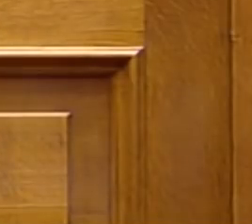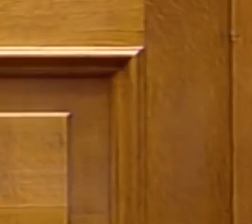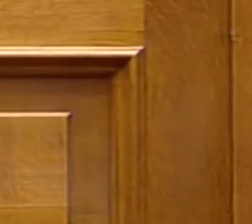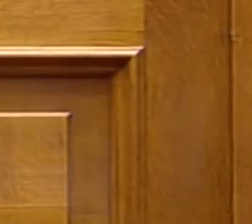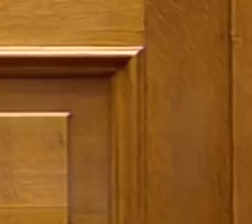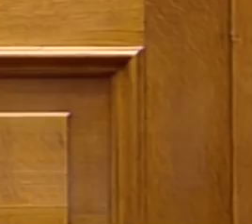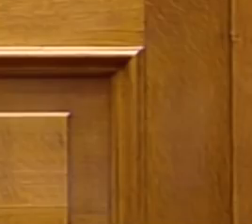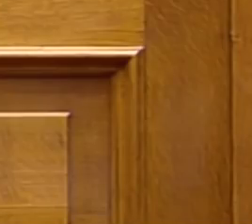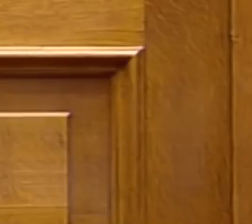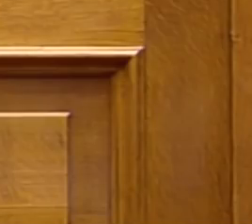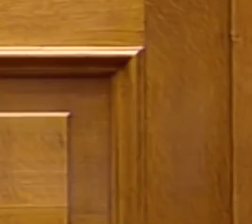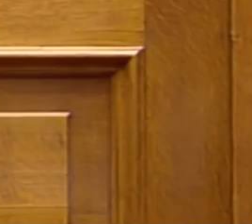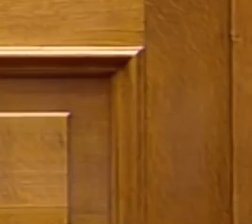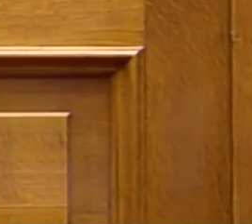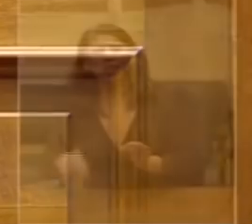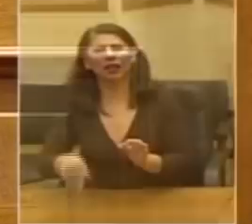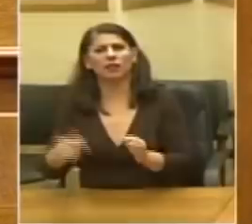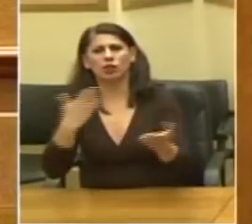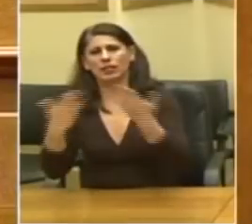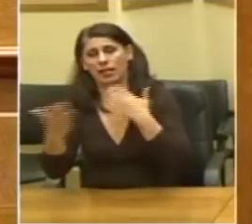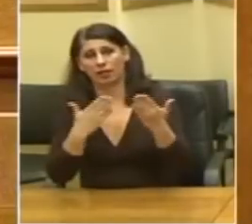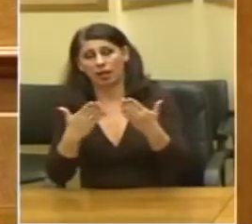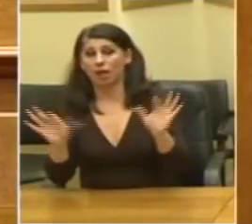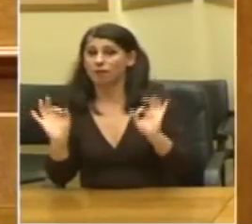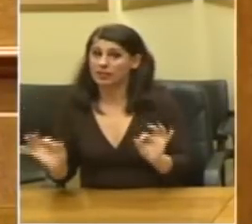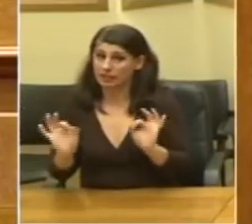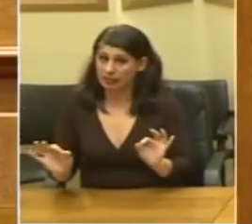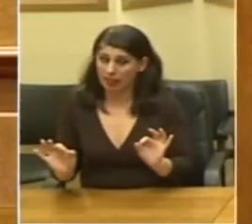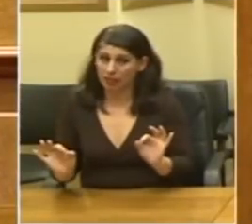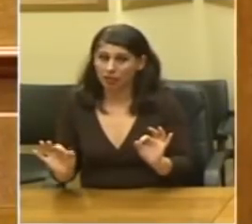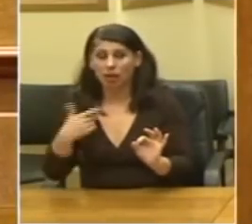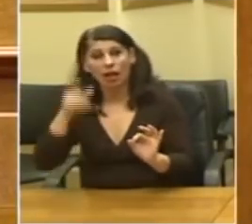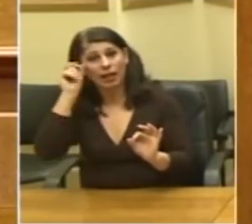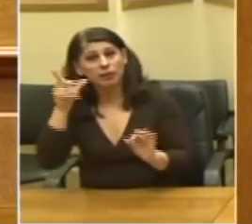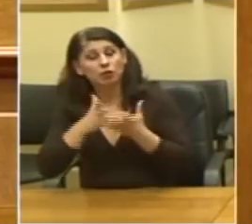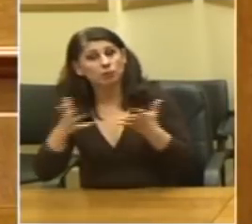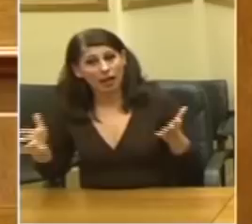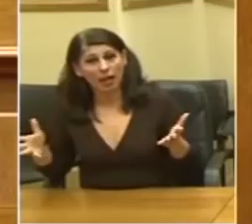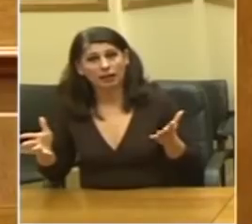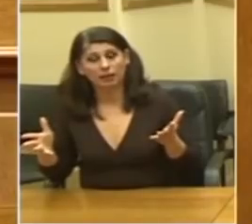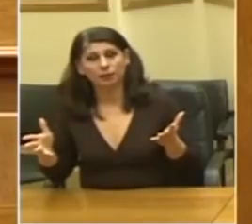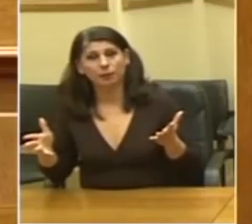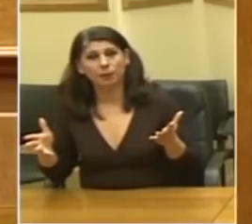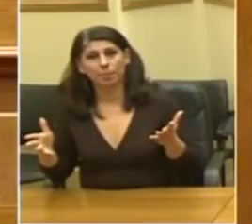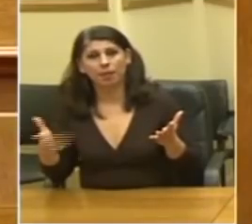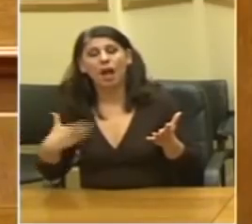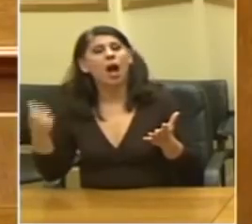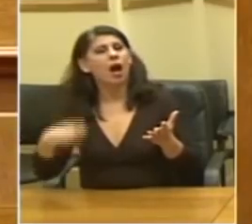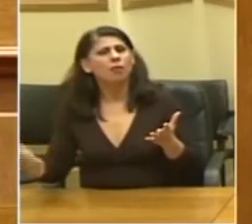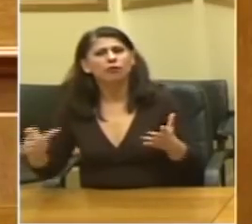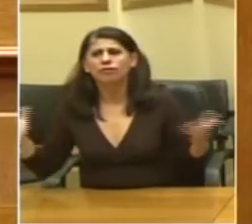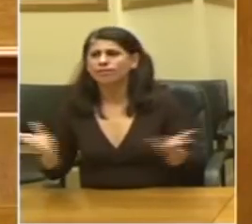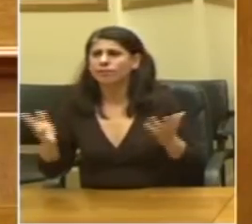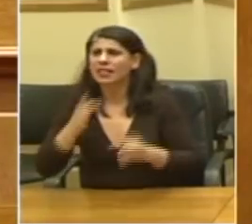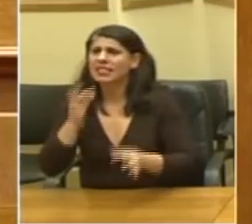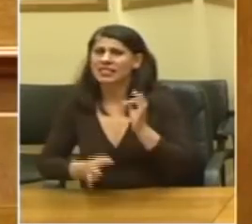αυτά ακριβώς τα συνέδρια. Βεβαίως, εντύπωση προκαλεί και η απουσία